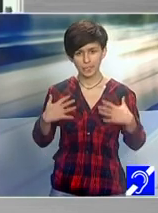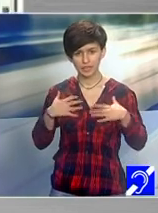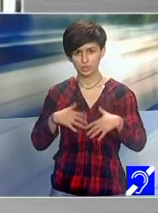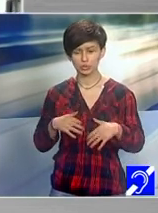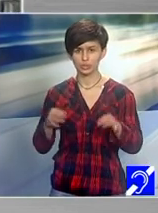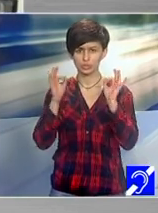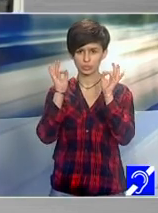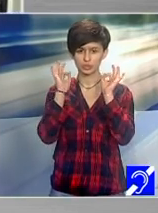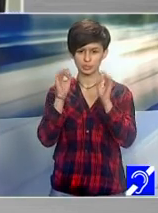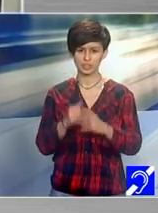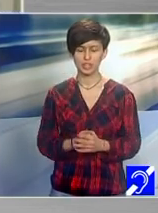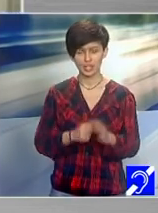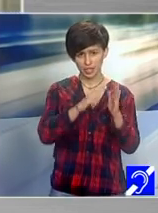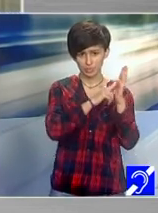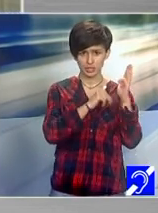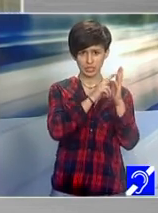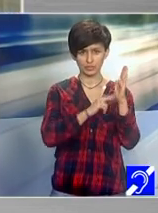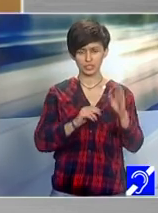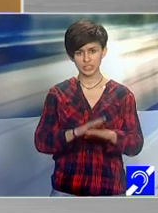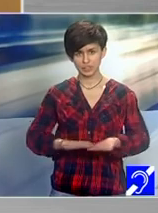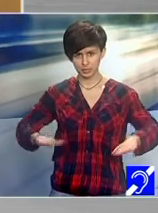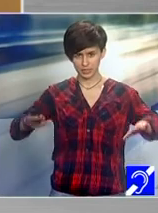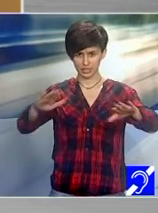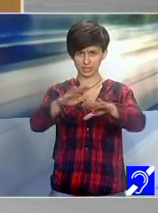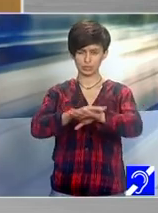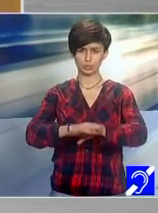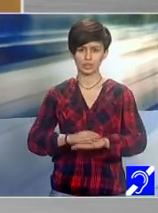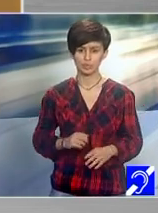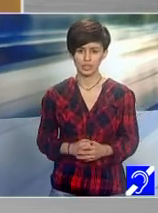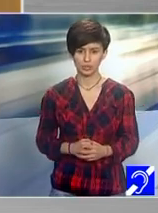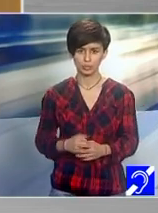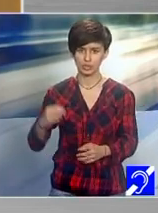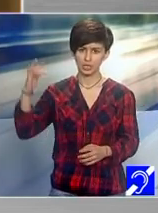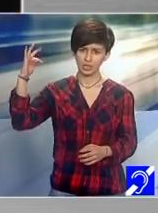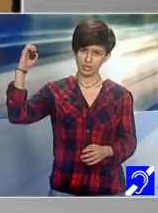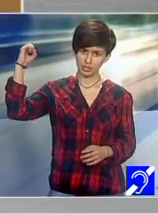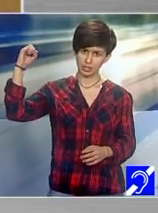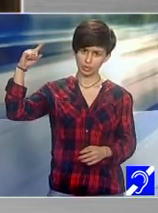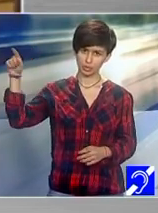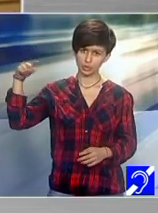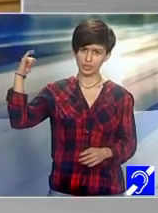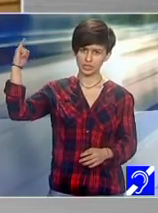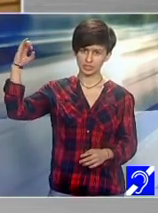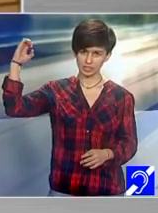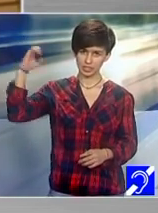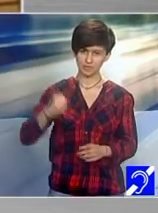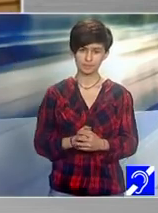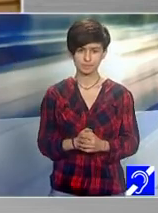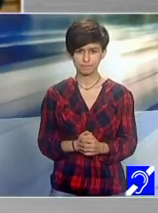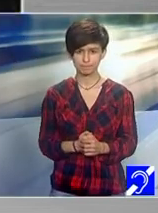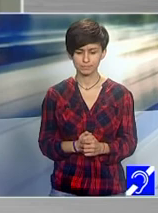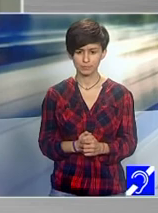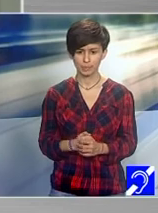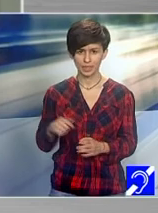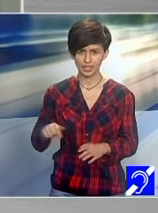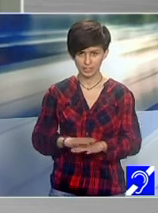sablare cu nisip, prin vopsire într-un mediu foarte toxic și foarte dificil de a lucra, în acel mediu